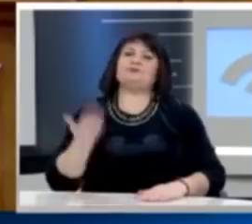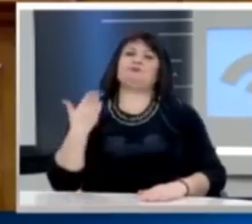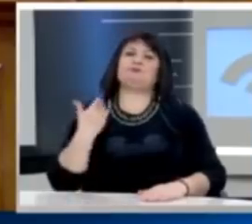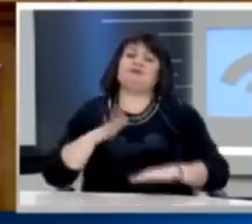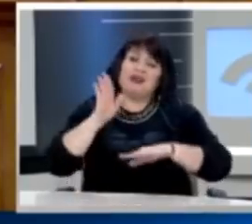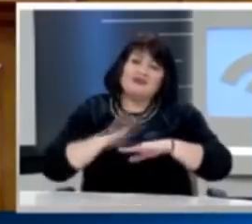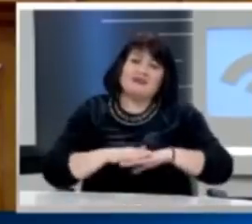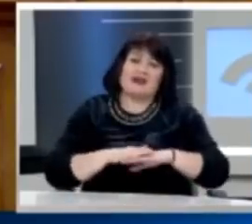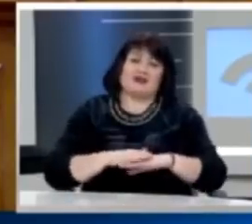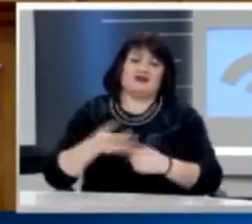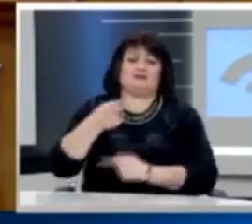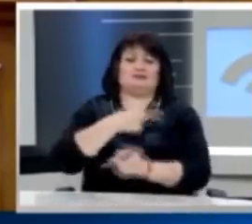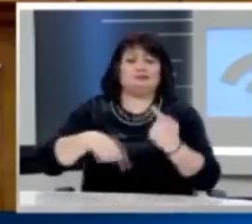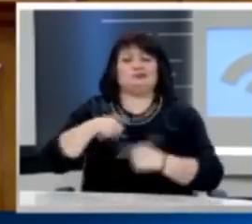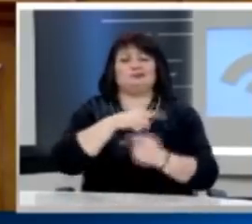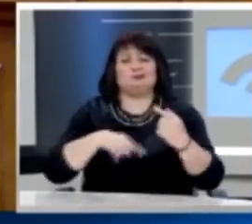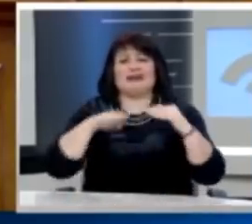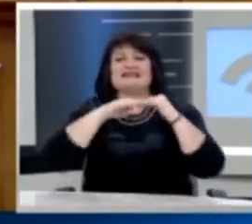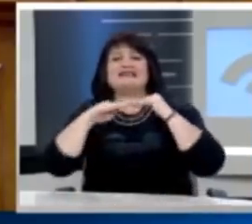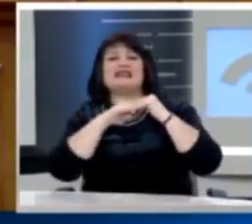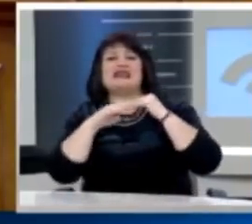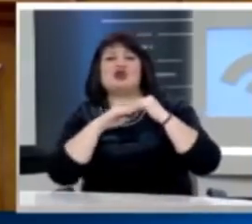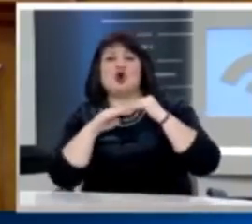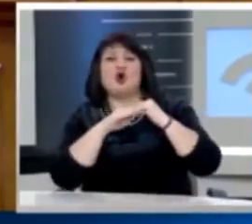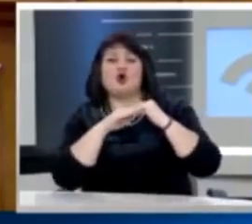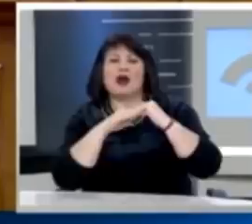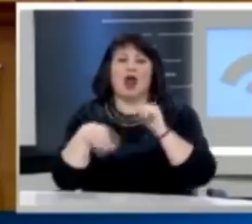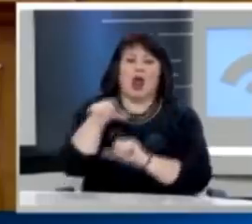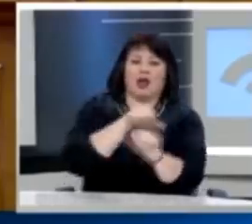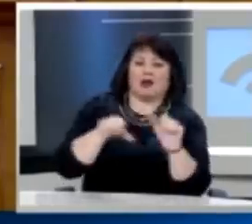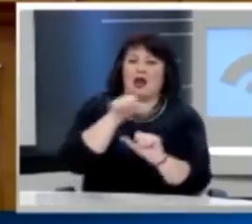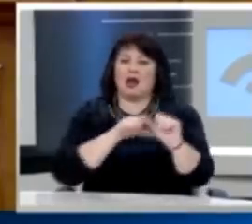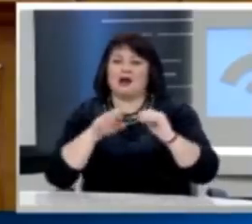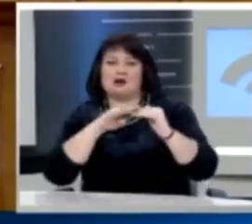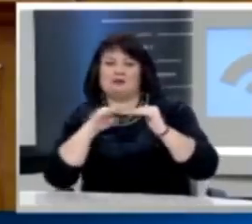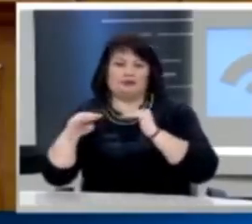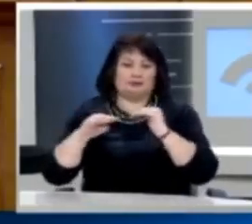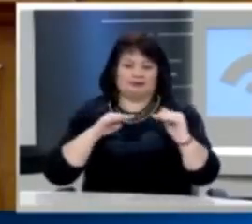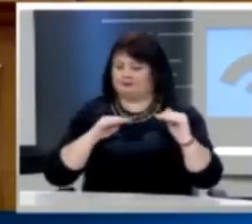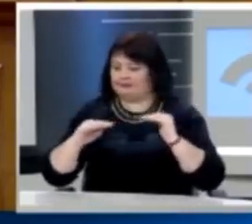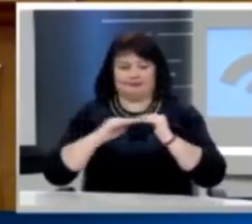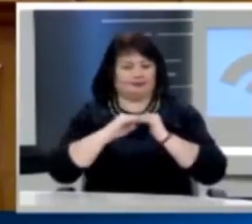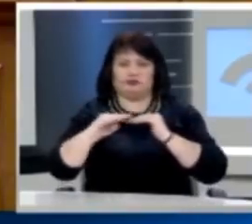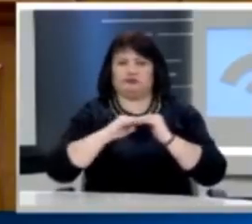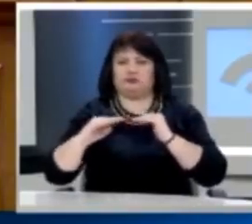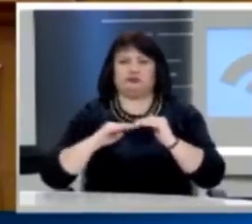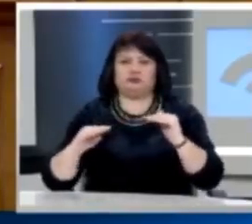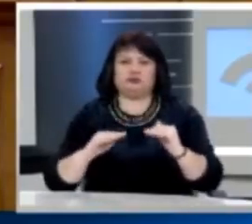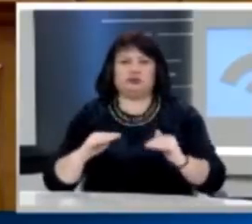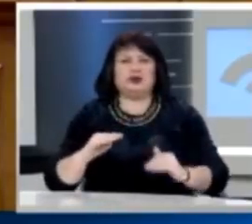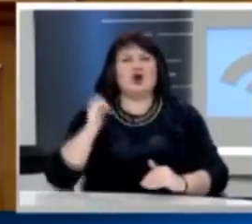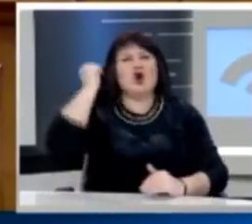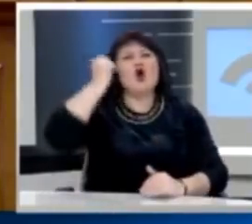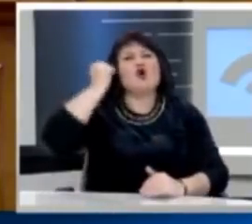ξεκίνησαν το φαύλο κύκλο της αλλαγής συνόρων τα προηγούμενα χρόνια, συνεχίζουν τώρα στο Κόσοβο